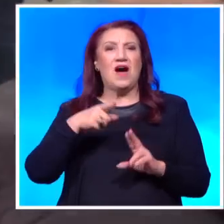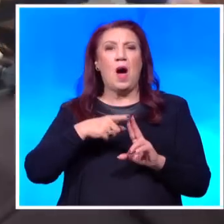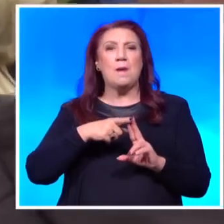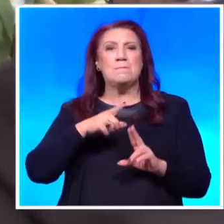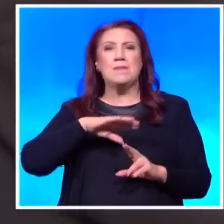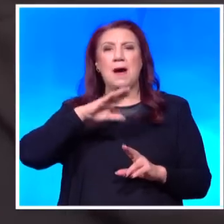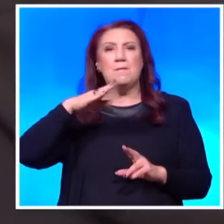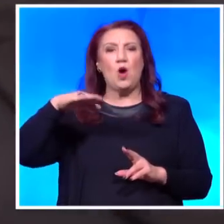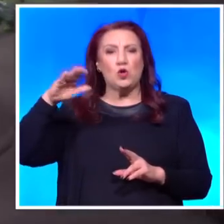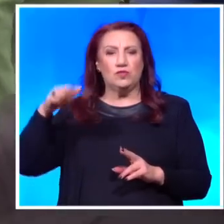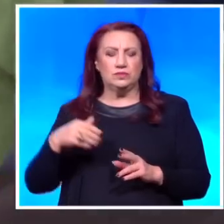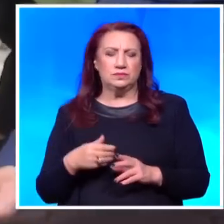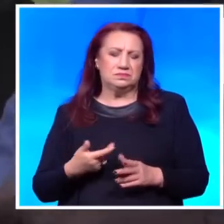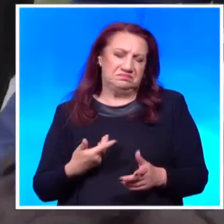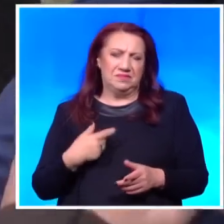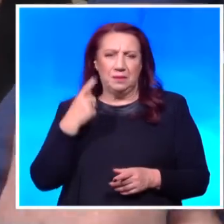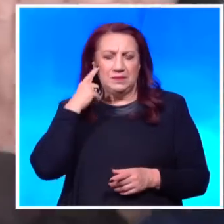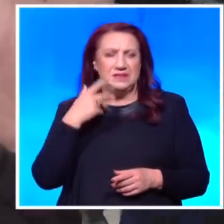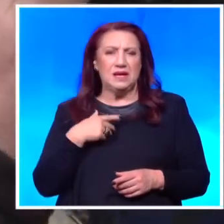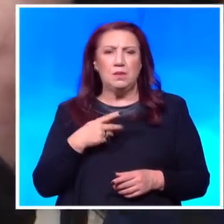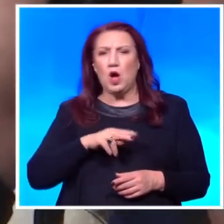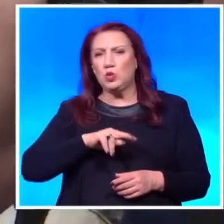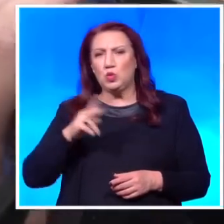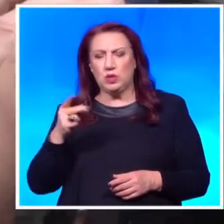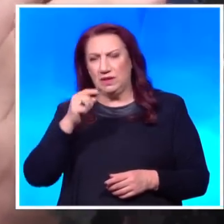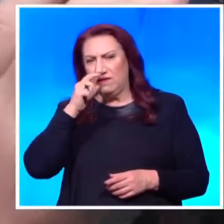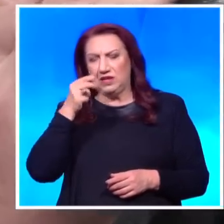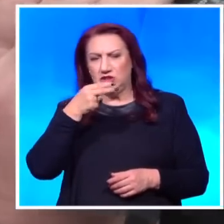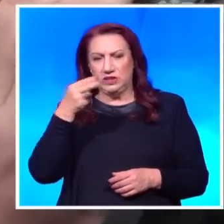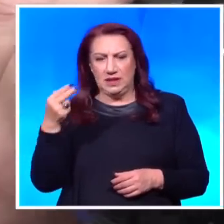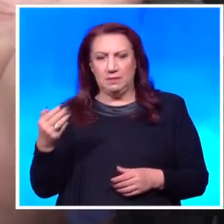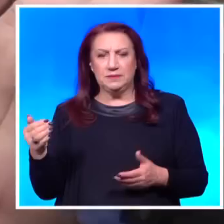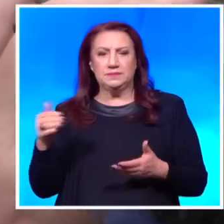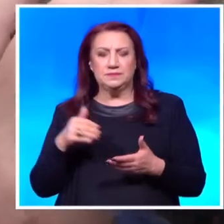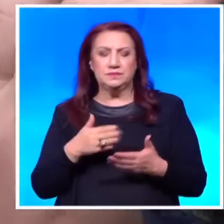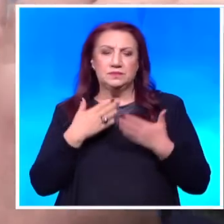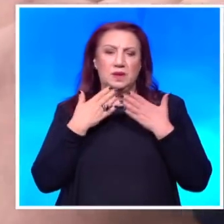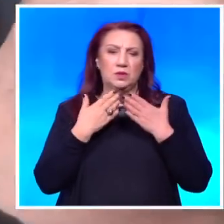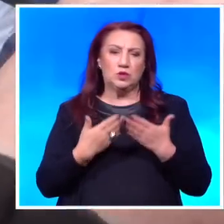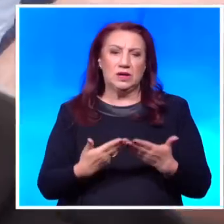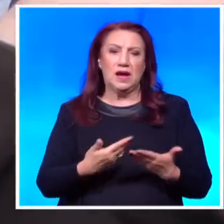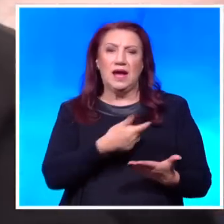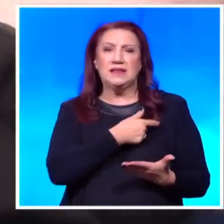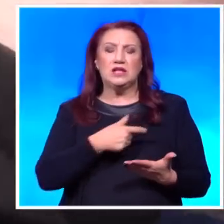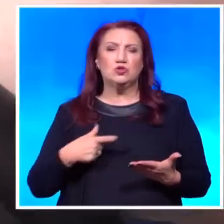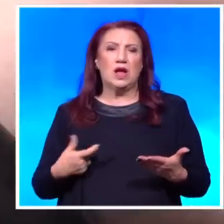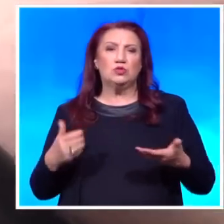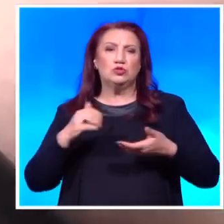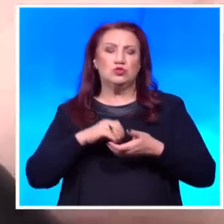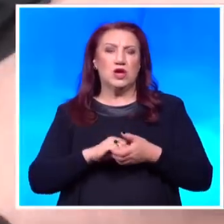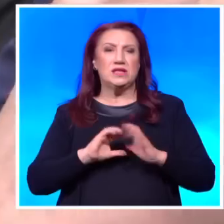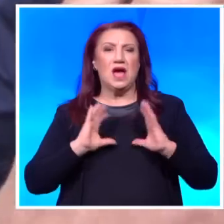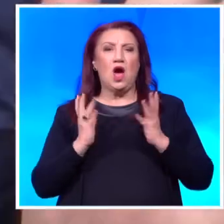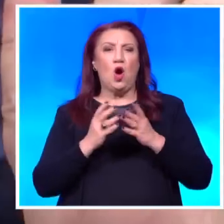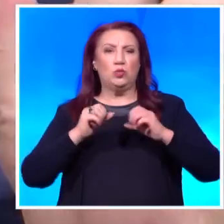Аз мисля, че има и други важни теми в държавата. Тук съм да изразя своята признателност към Националното сдружение на общините в Република България, към